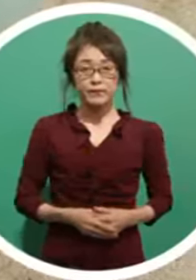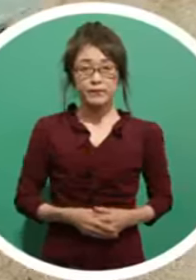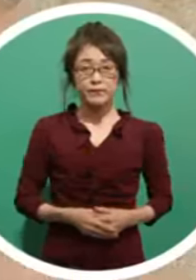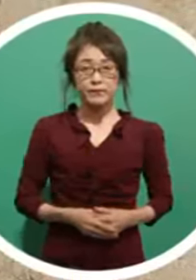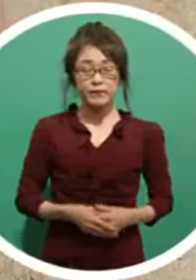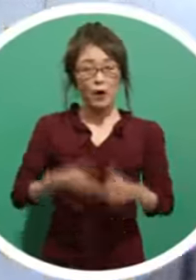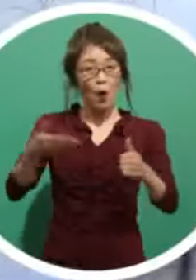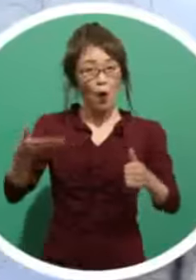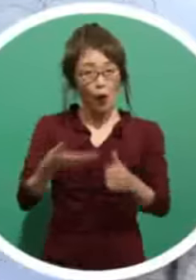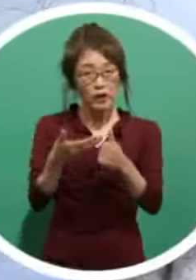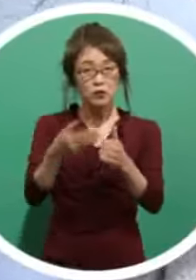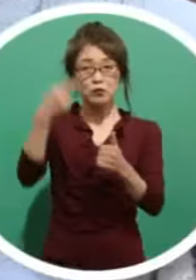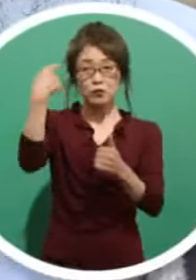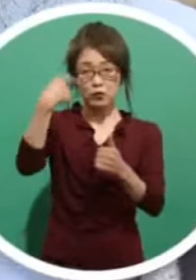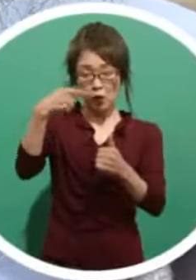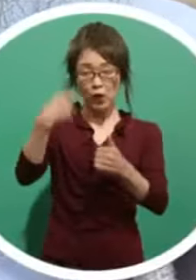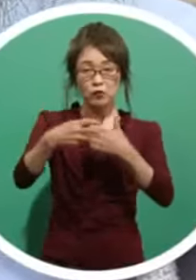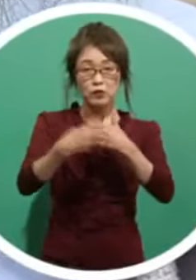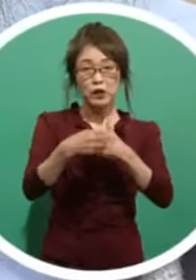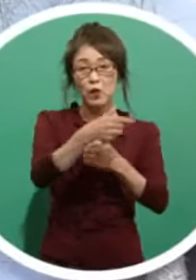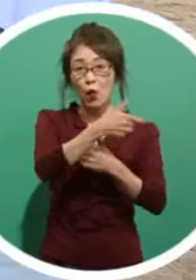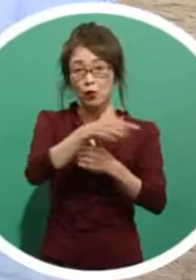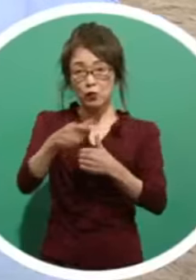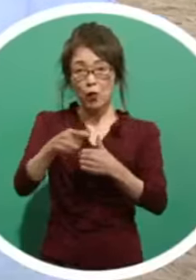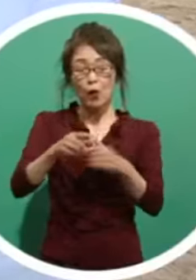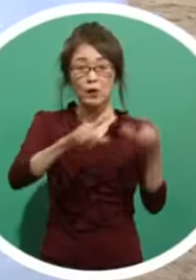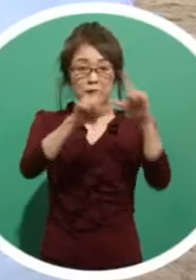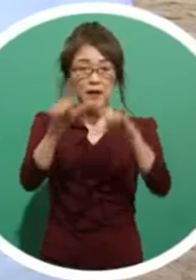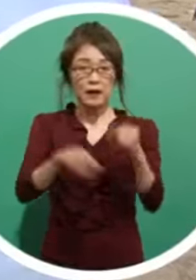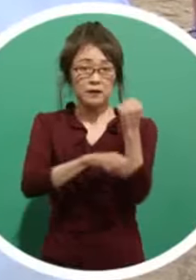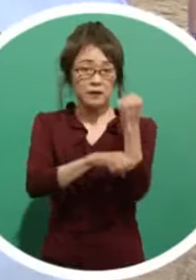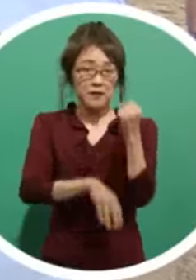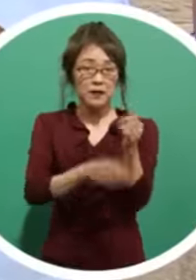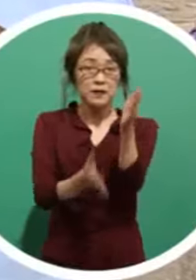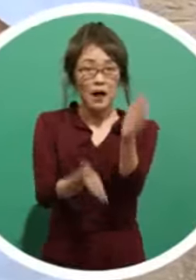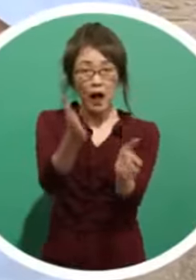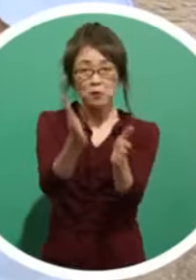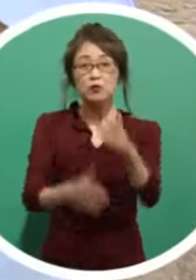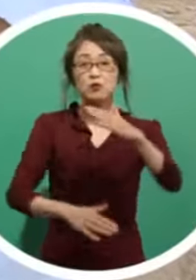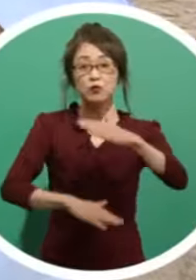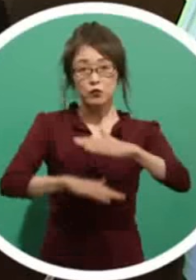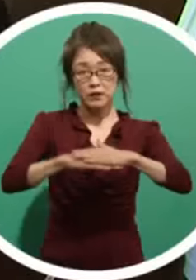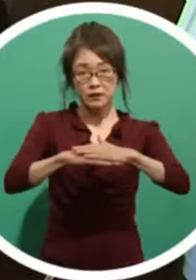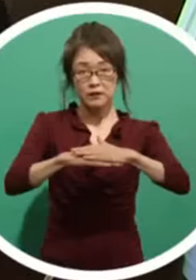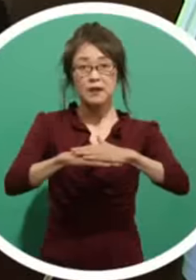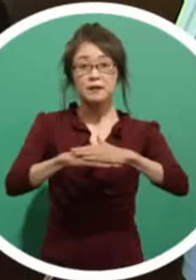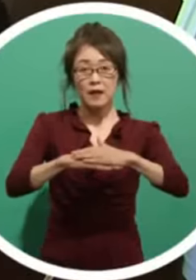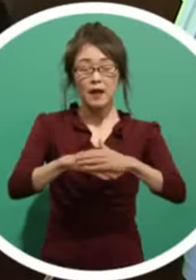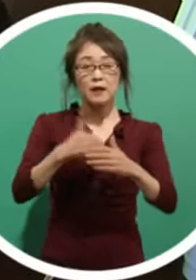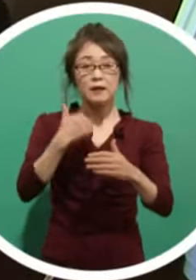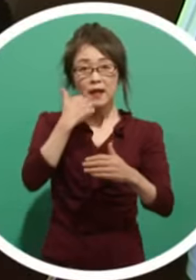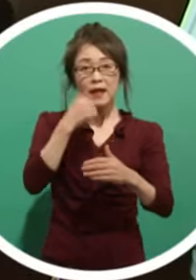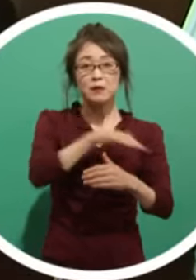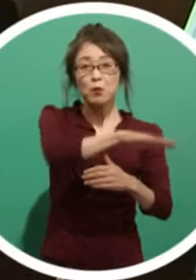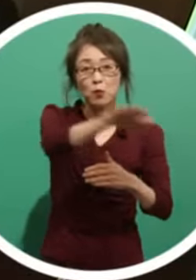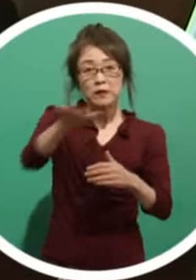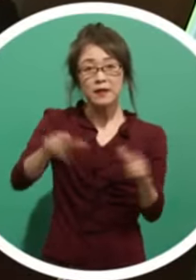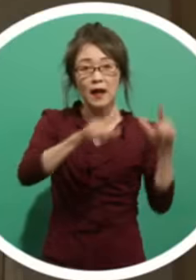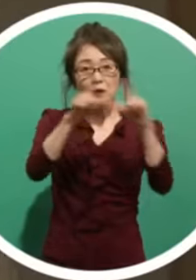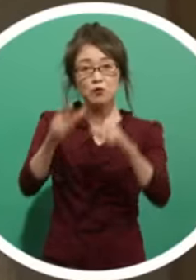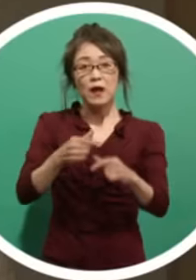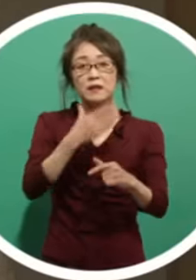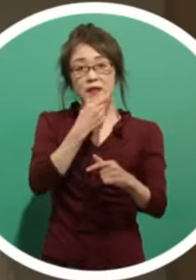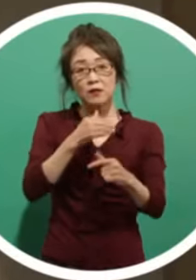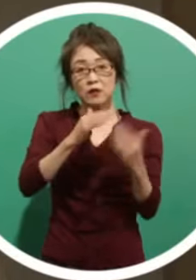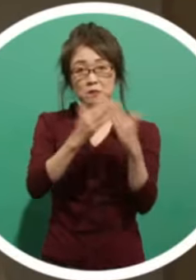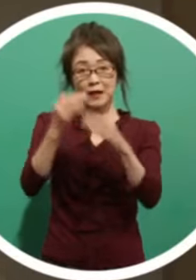さらに、保育、教育や医療など生活の基盤となるサービスを充実させ、誰にとっても暮らしやすい